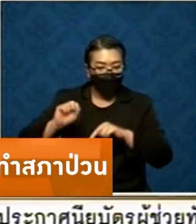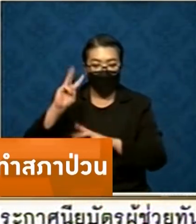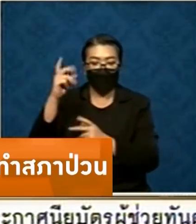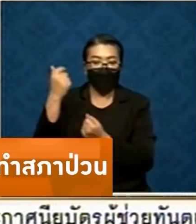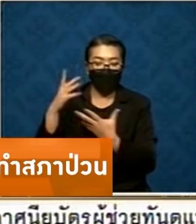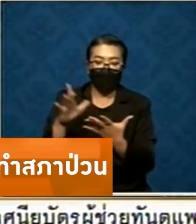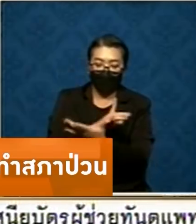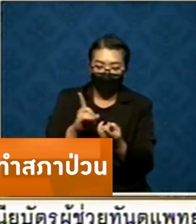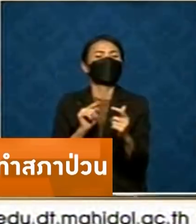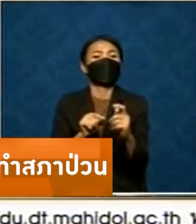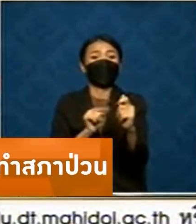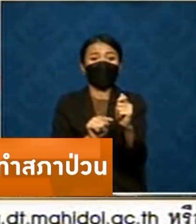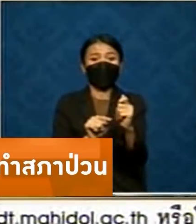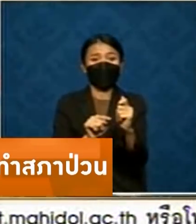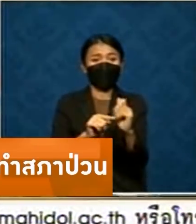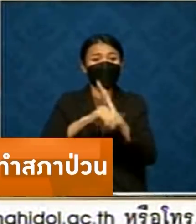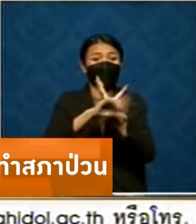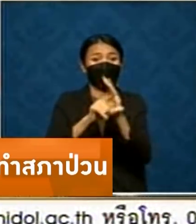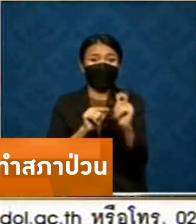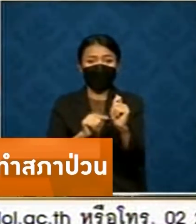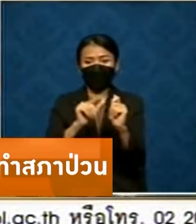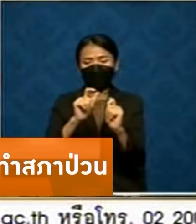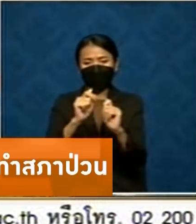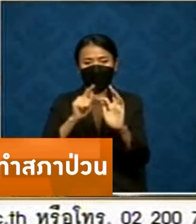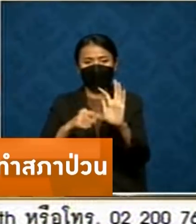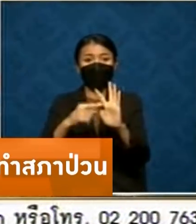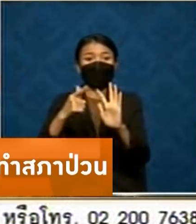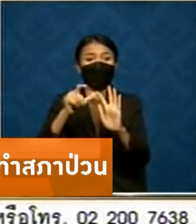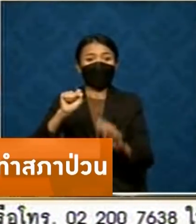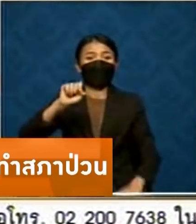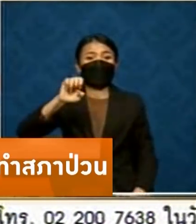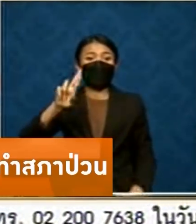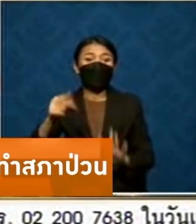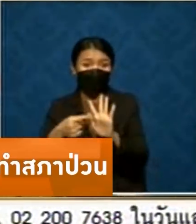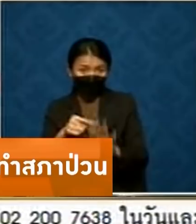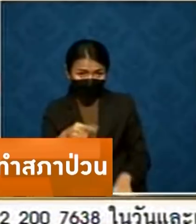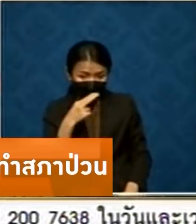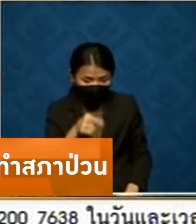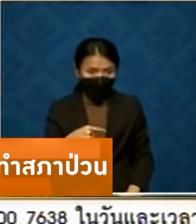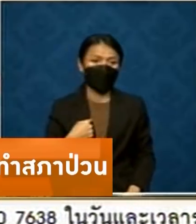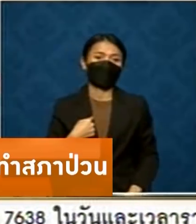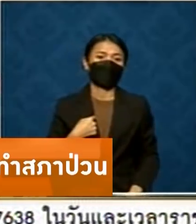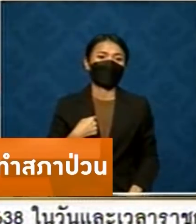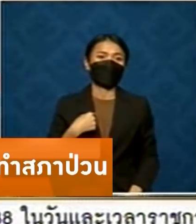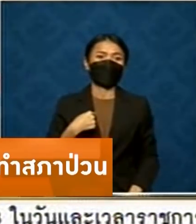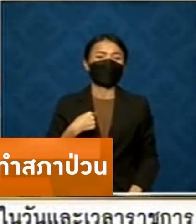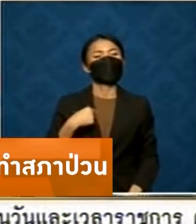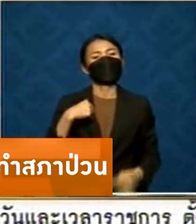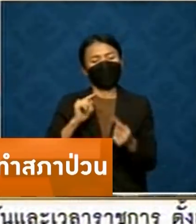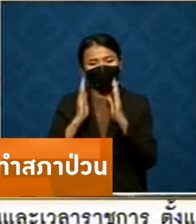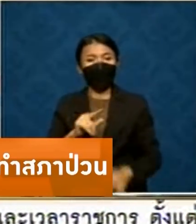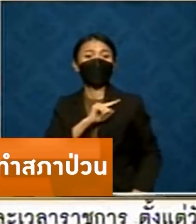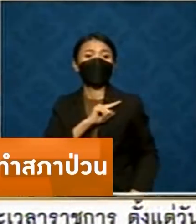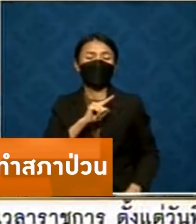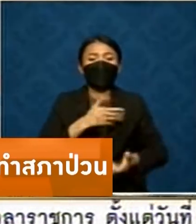ควรจะเป็นรัฐบาลที่เป็นจำเลยไม่ใช่เมื่อล่มสะพานแล้วรอบนี้กลายเป็นอะฝ่ายค้านทะเลาะกันซึ่งเป็นครั้งแรกนะครับก่อนหน้านี้ล่มสภาทีไร